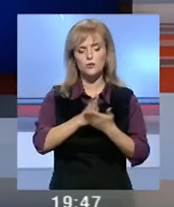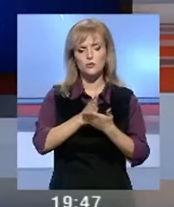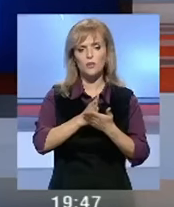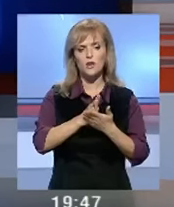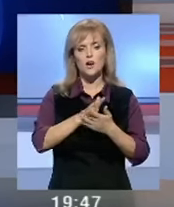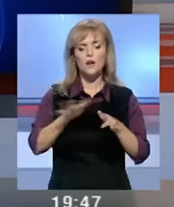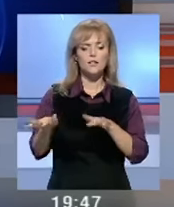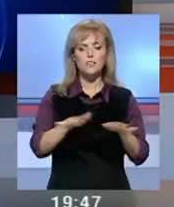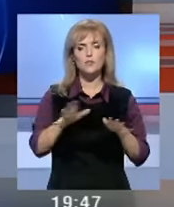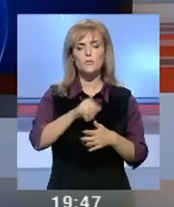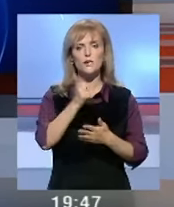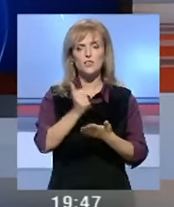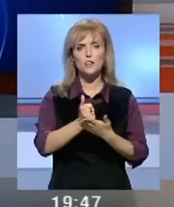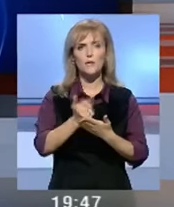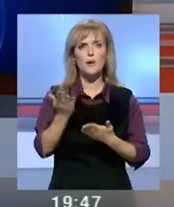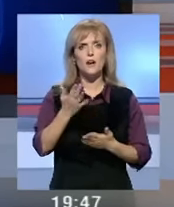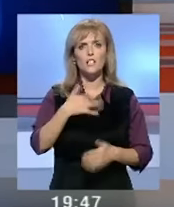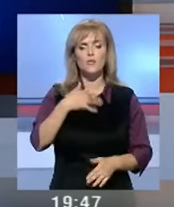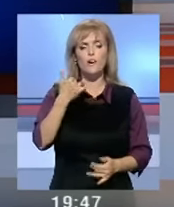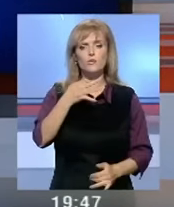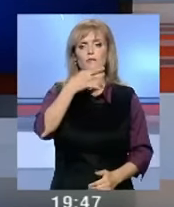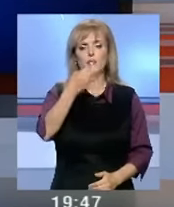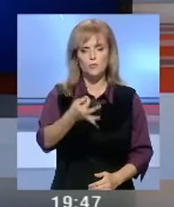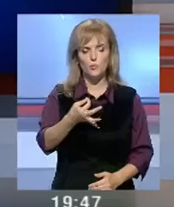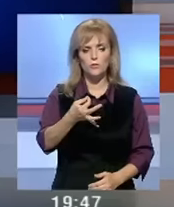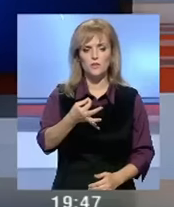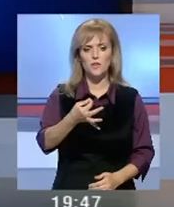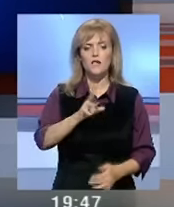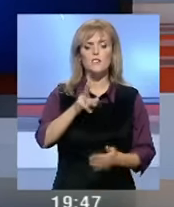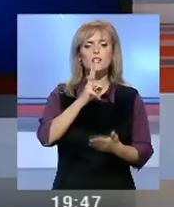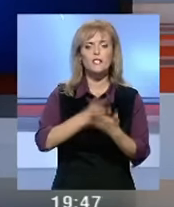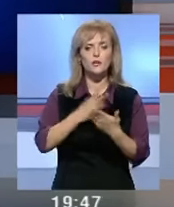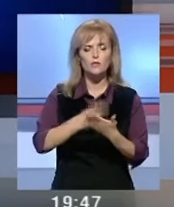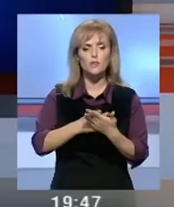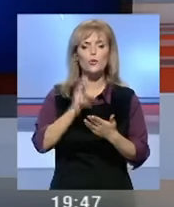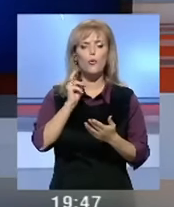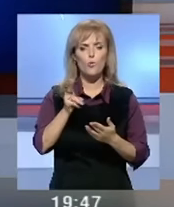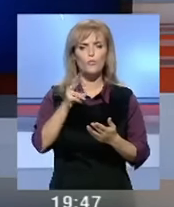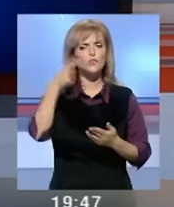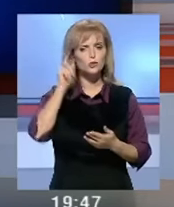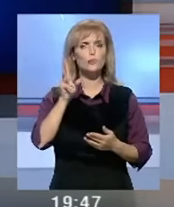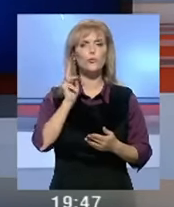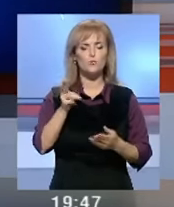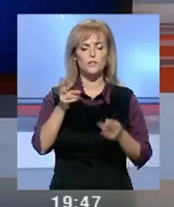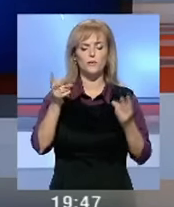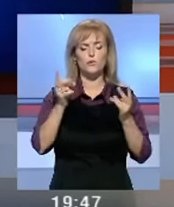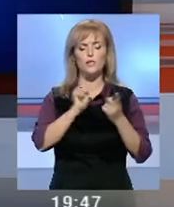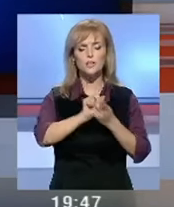care vreau să le aduc astăzi aici ca să vă dovedesc că știu cum se luptă cu corupția, primul punct